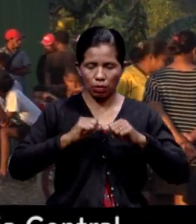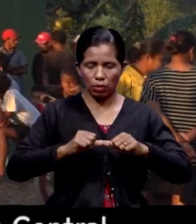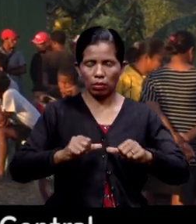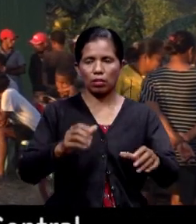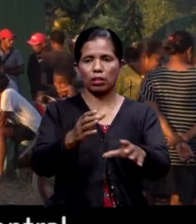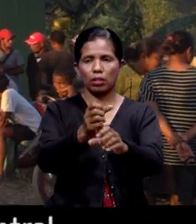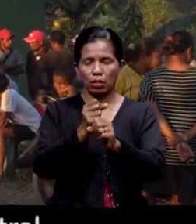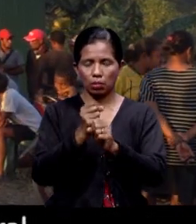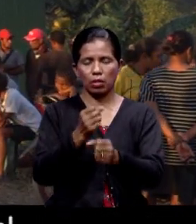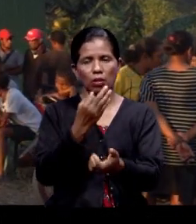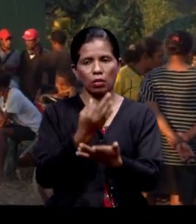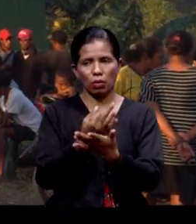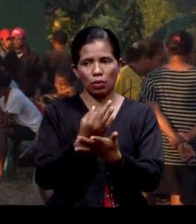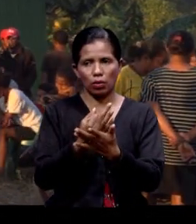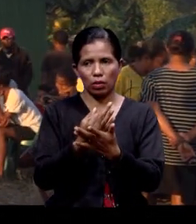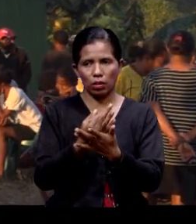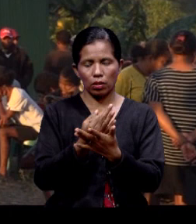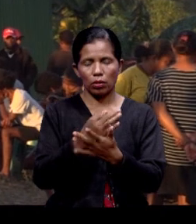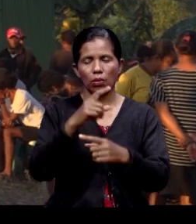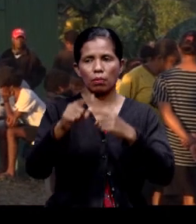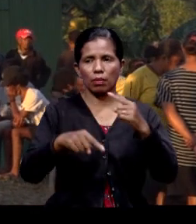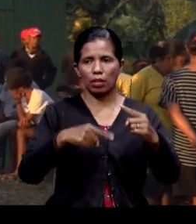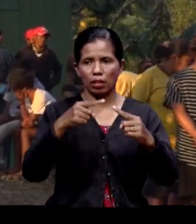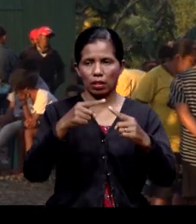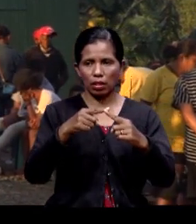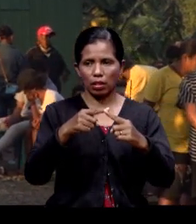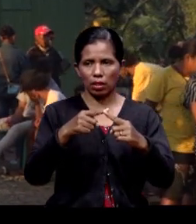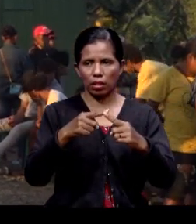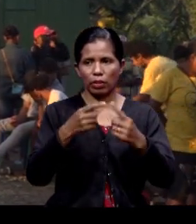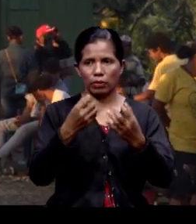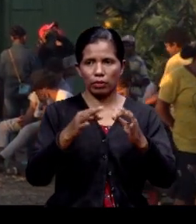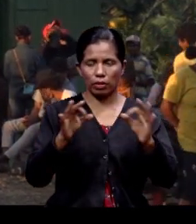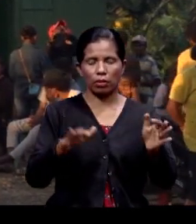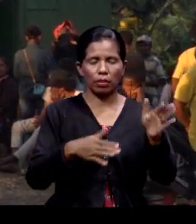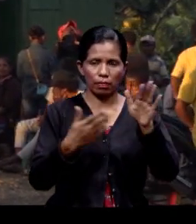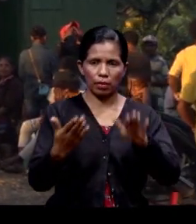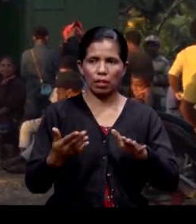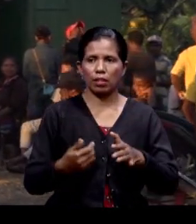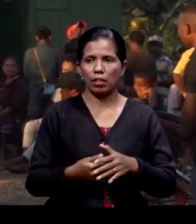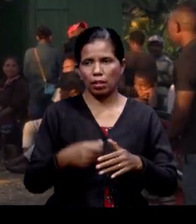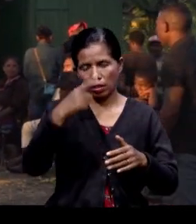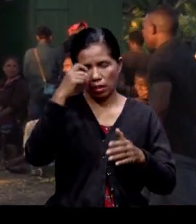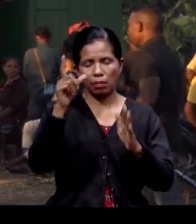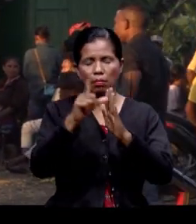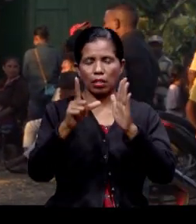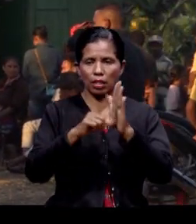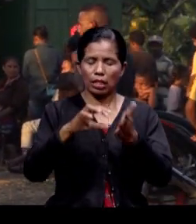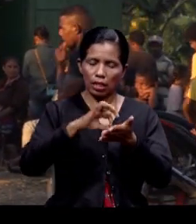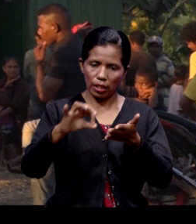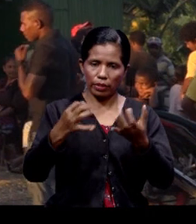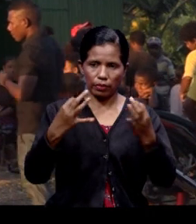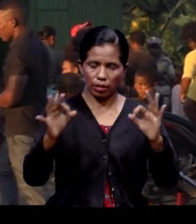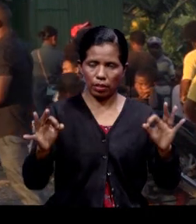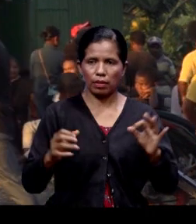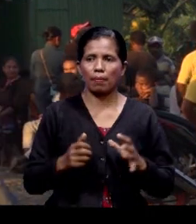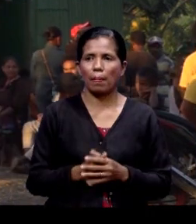simu ni ne pensaun ne kuando to ba hira ida selup ne akaba ne vida tamba lei ha kerektion. Quer